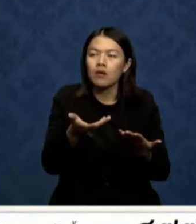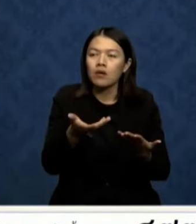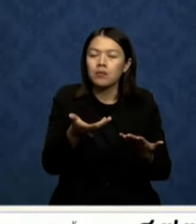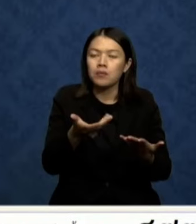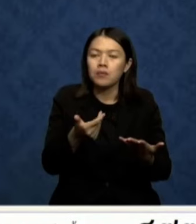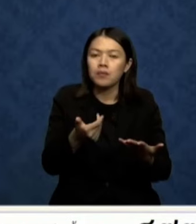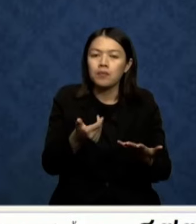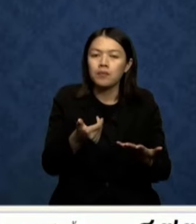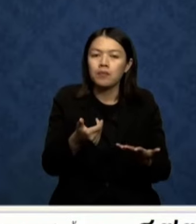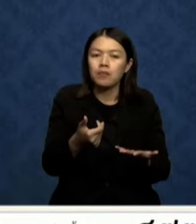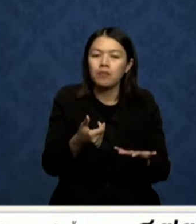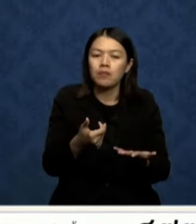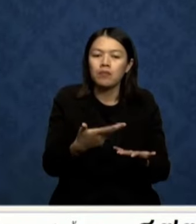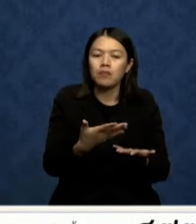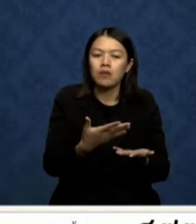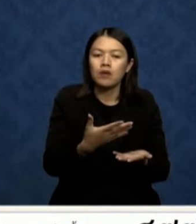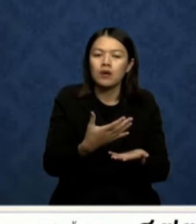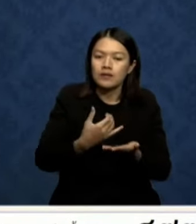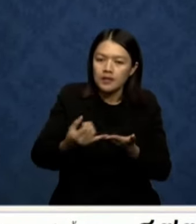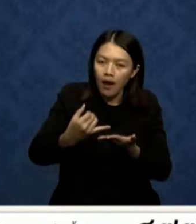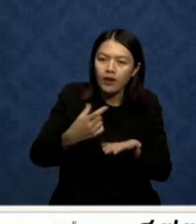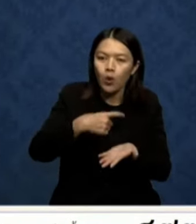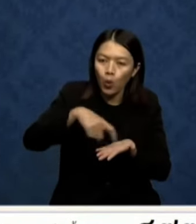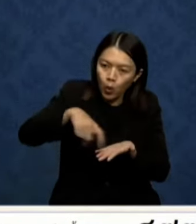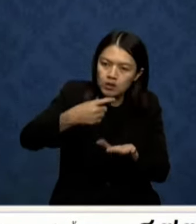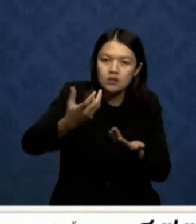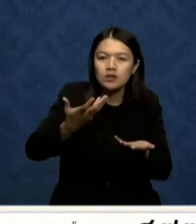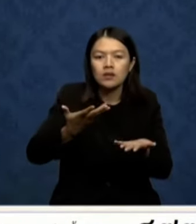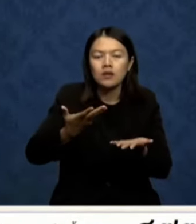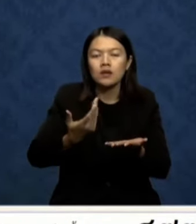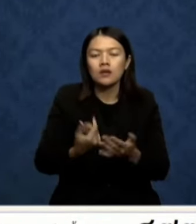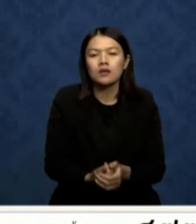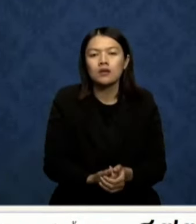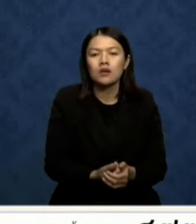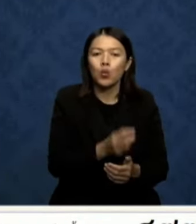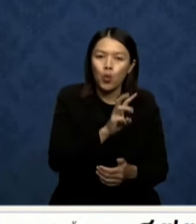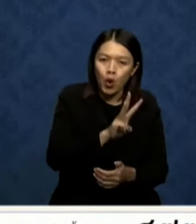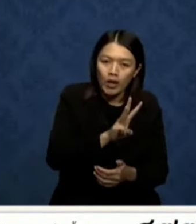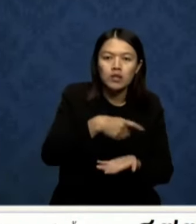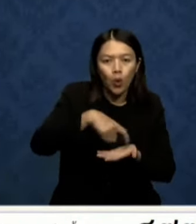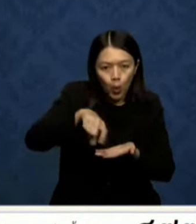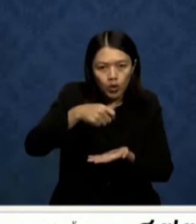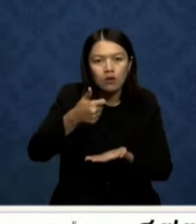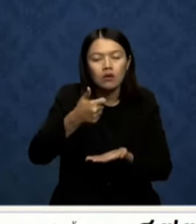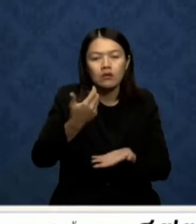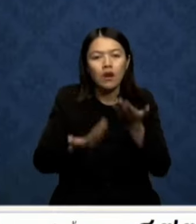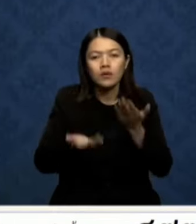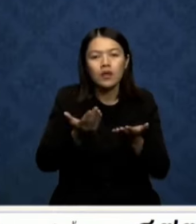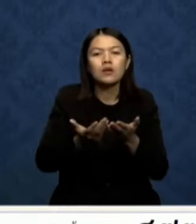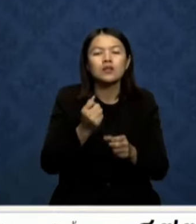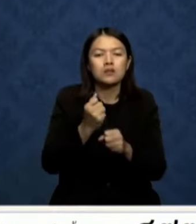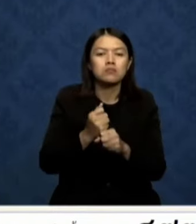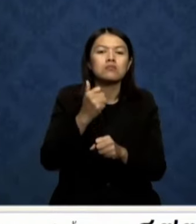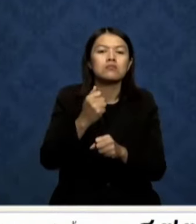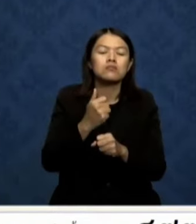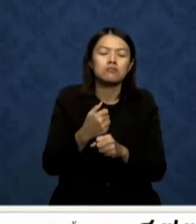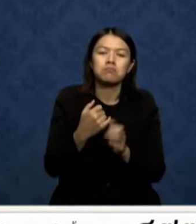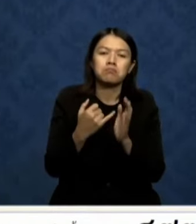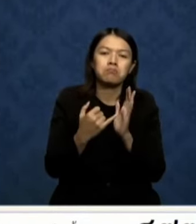ของการสร้างกลไกการจับจ่ายใช้สอยแบบใหม่ผ่านดิจิตอลวอลเล็ตเองก็ตามเนี่ยนะครับมันชาเลนจ์ครับมันเป็นเรื่องที่ไม่ง่